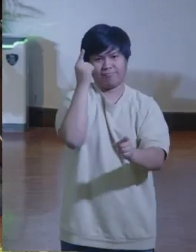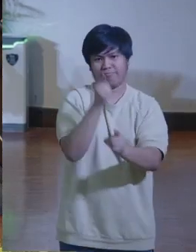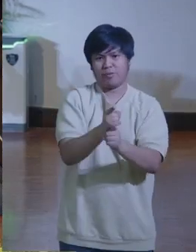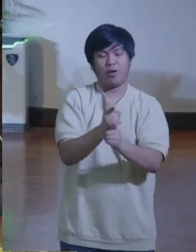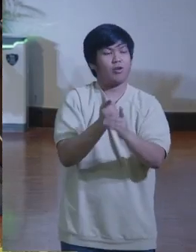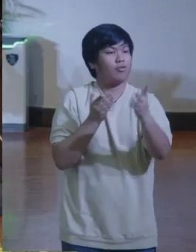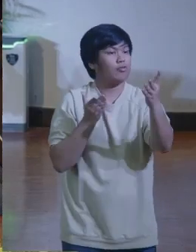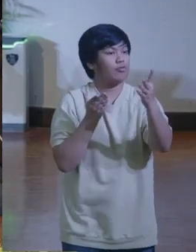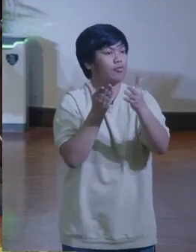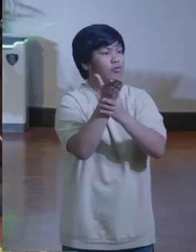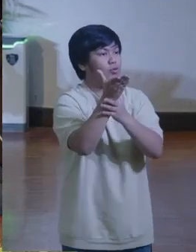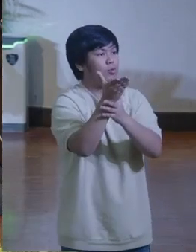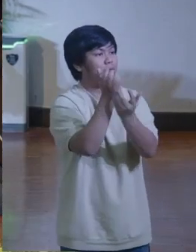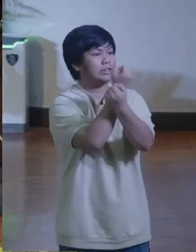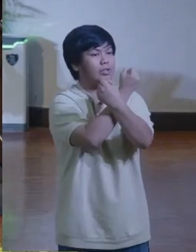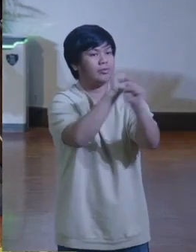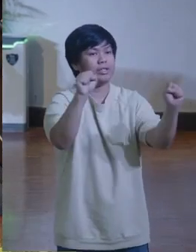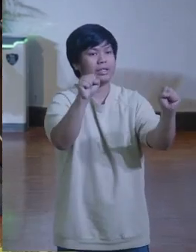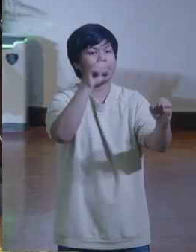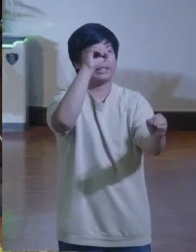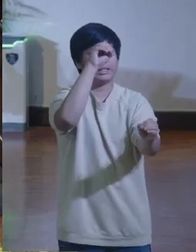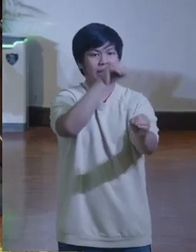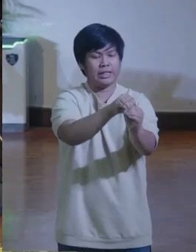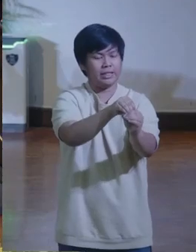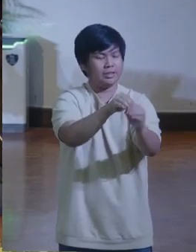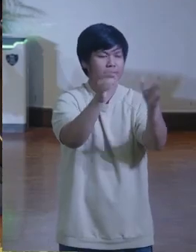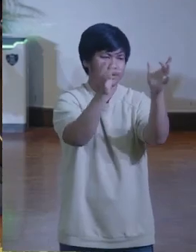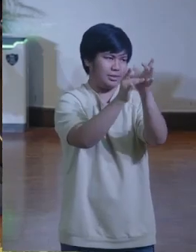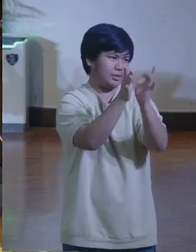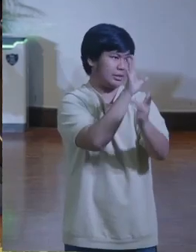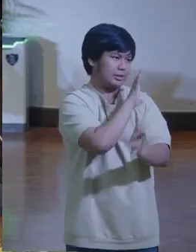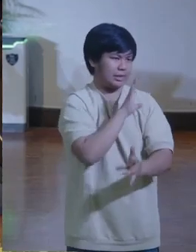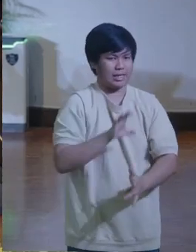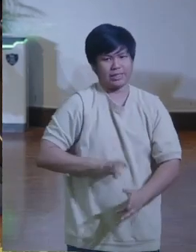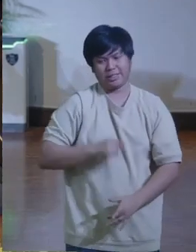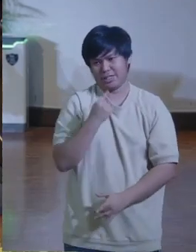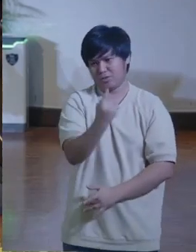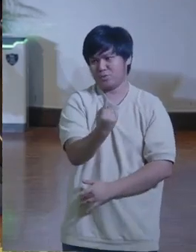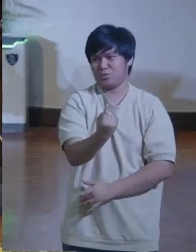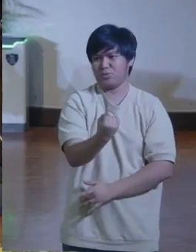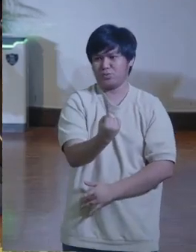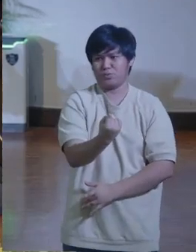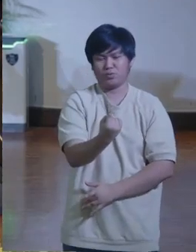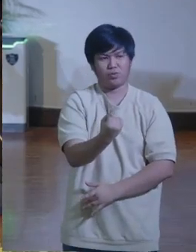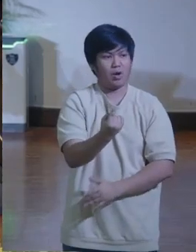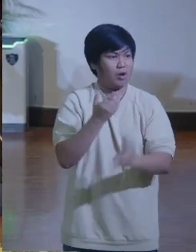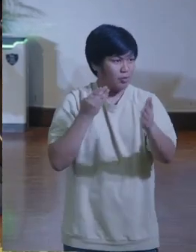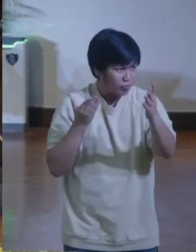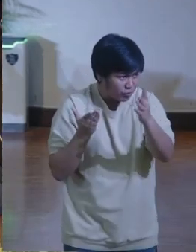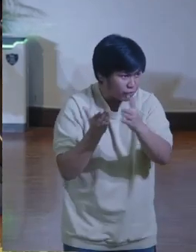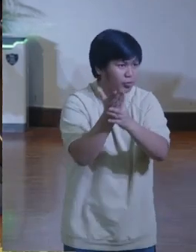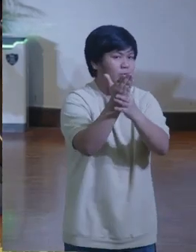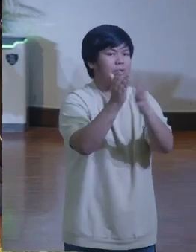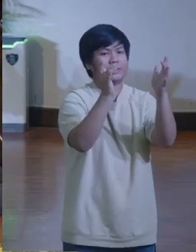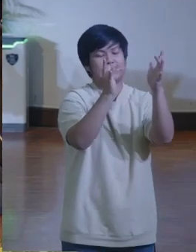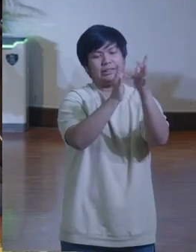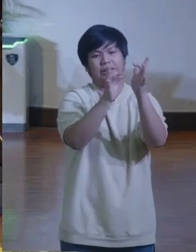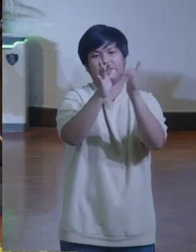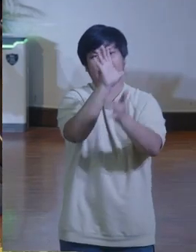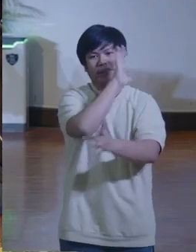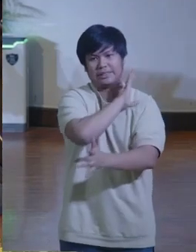redemption that is in Christ Jesus. By Christ